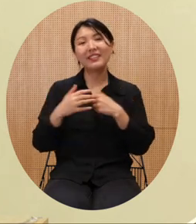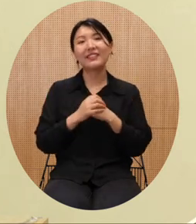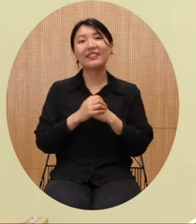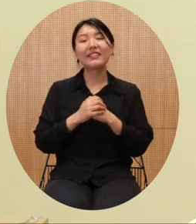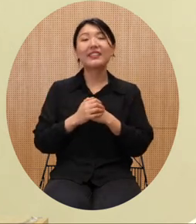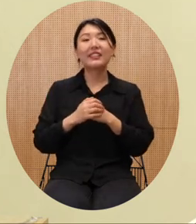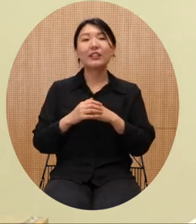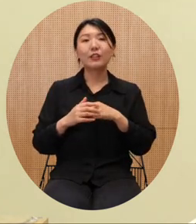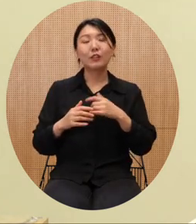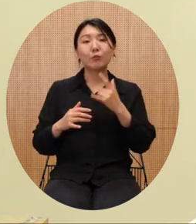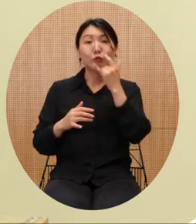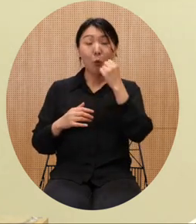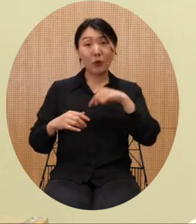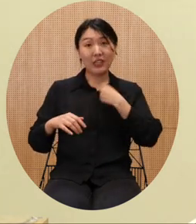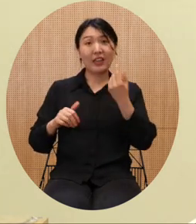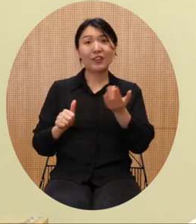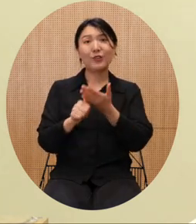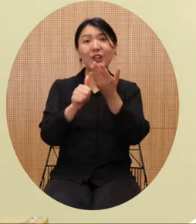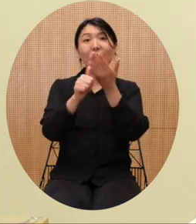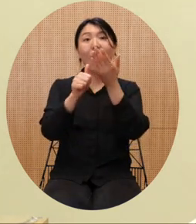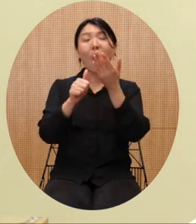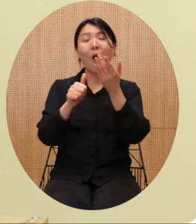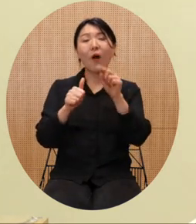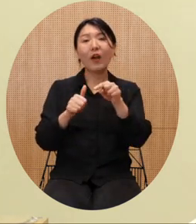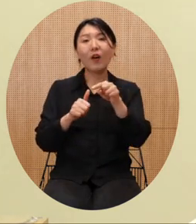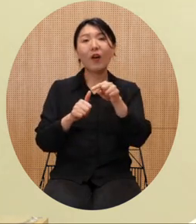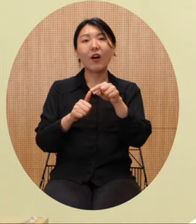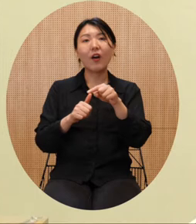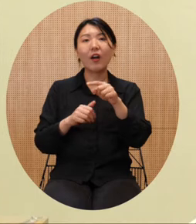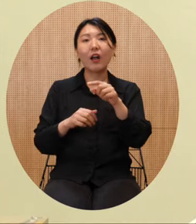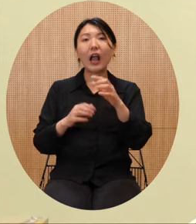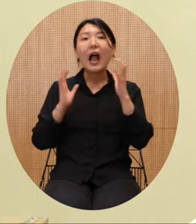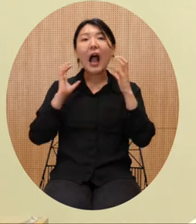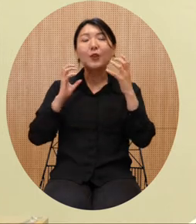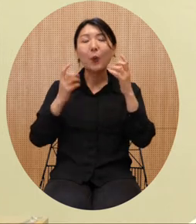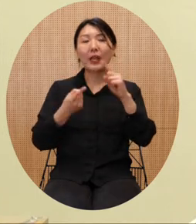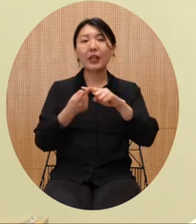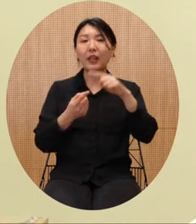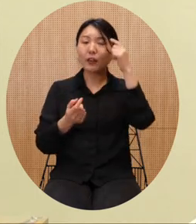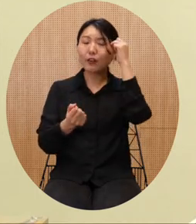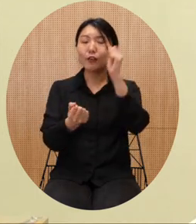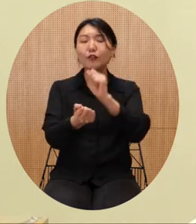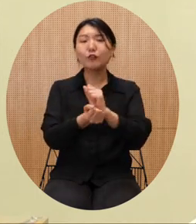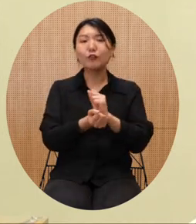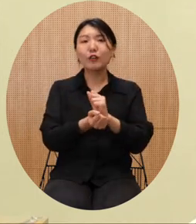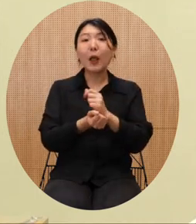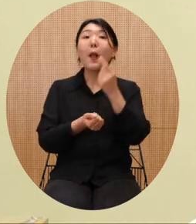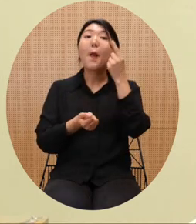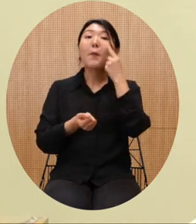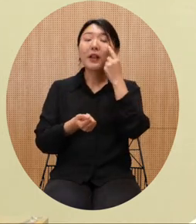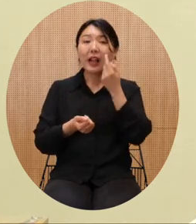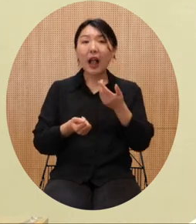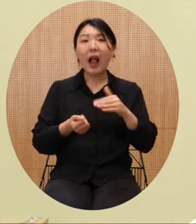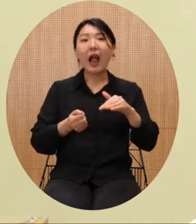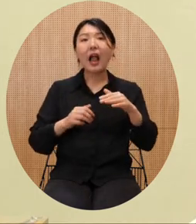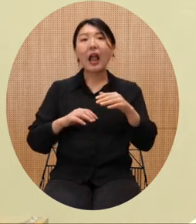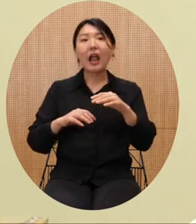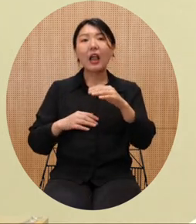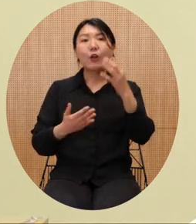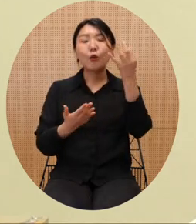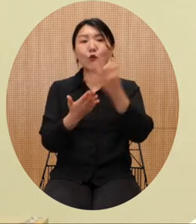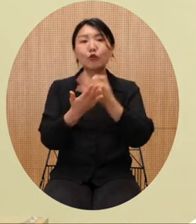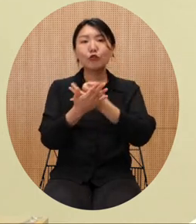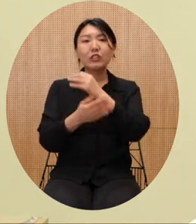한부모 가정에 대한 연구, 아동에 대한 연구를 작년에 하다 보니까 소득 기준이